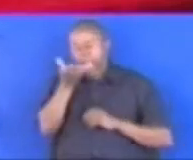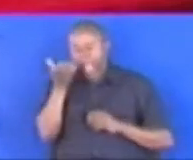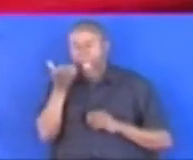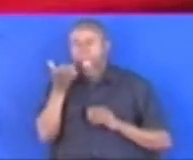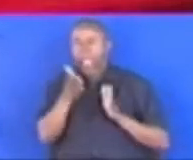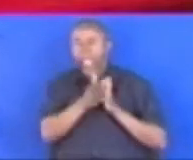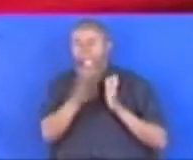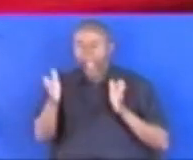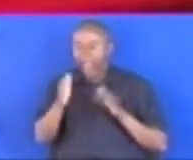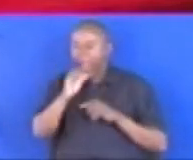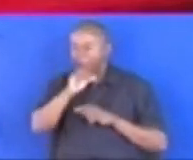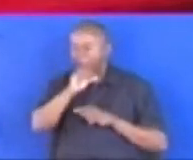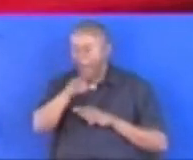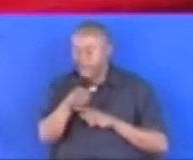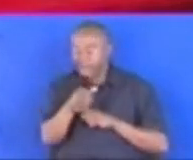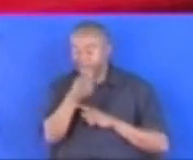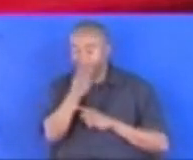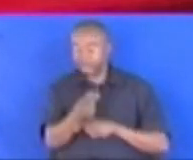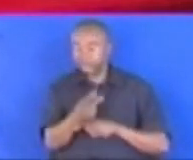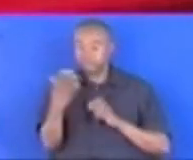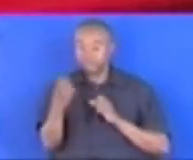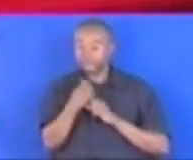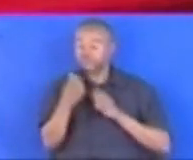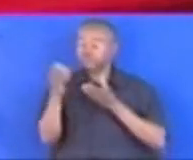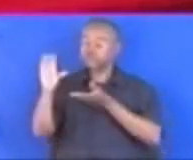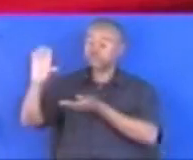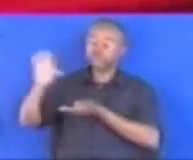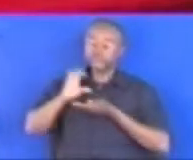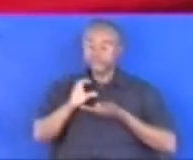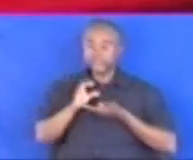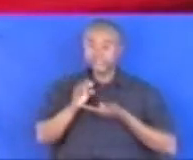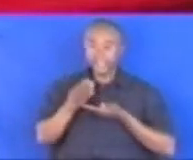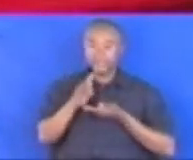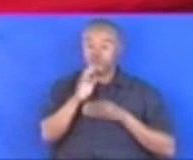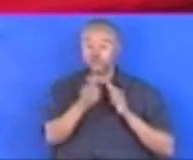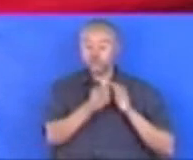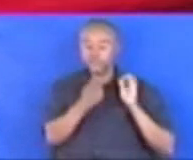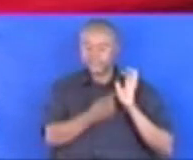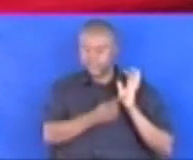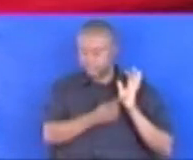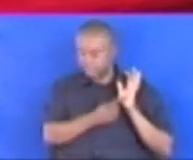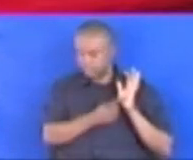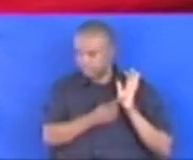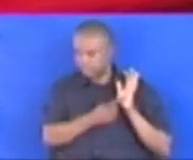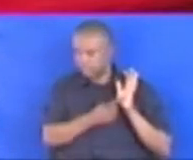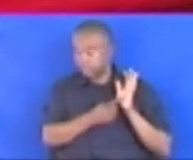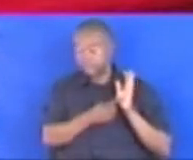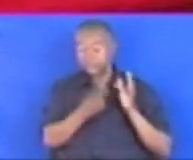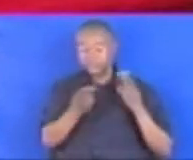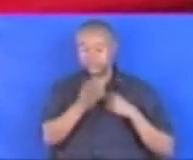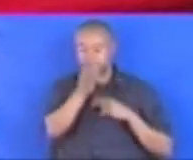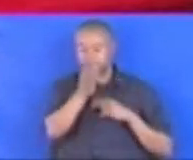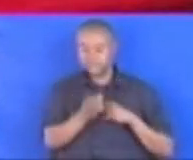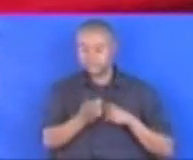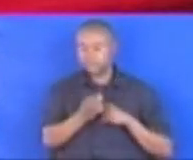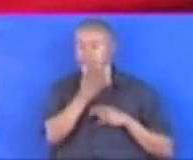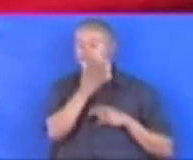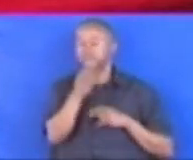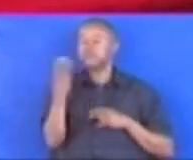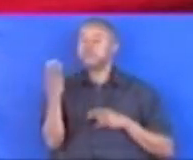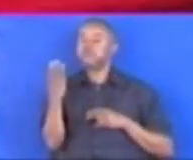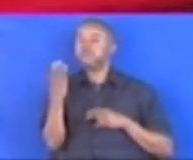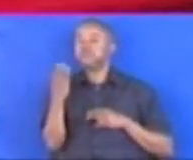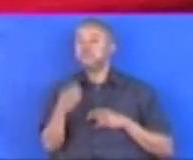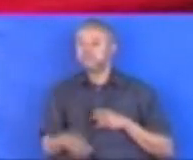kufikia Februari 2021 imefanikiwa kupokea kiasi cha shilingi bilioni 17.6 sawa na asilimia 53